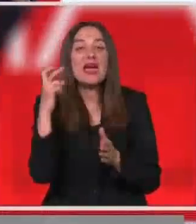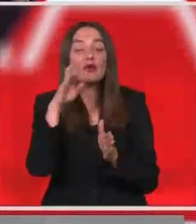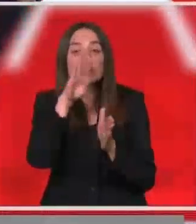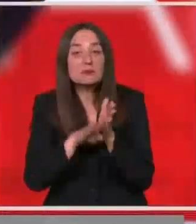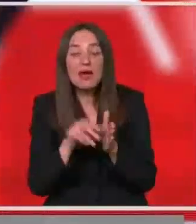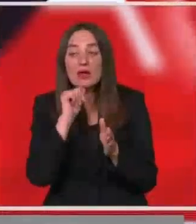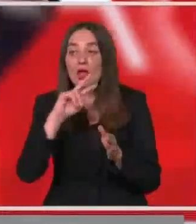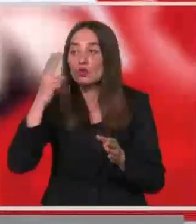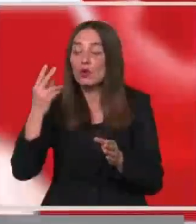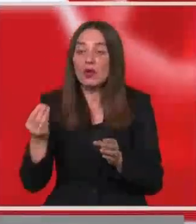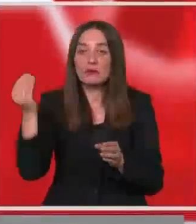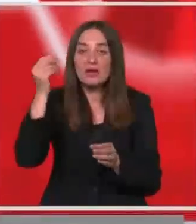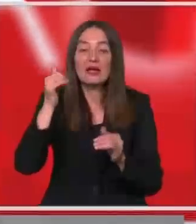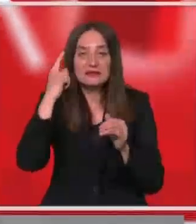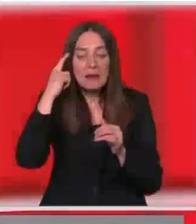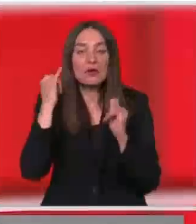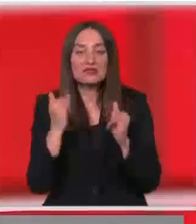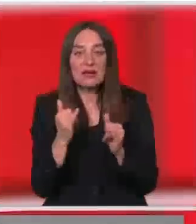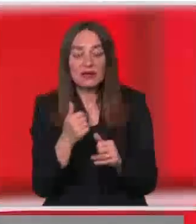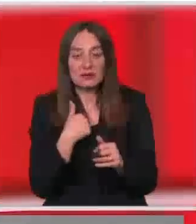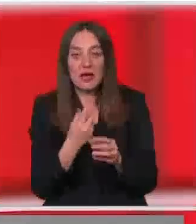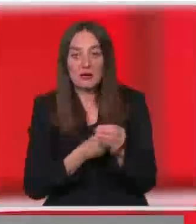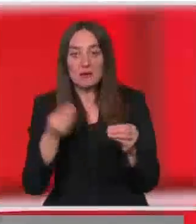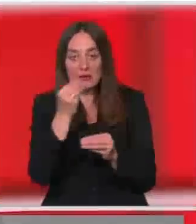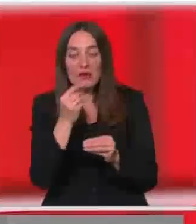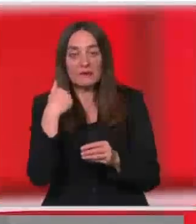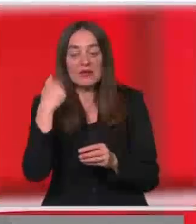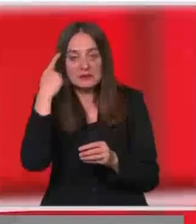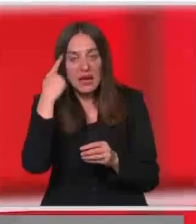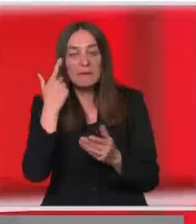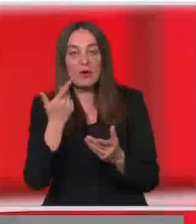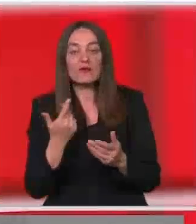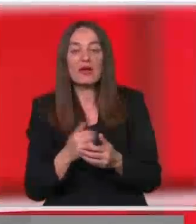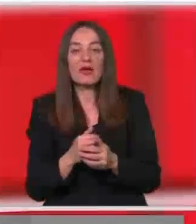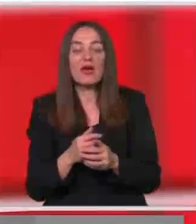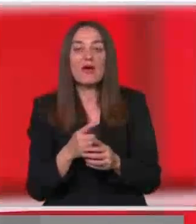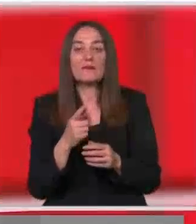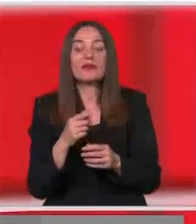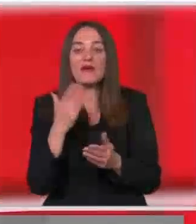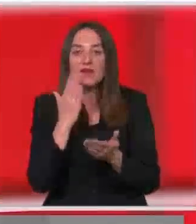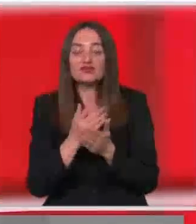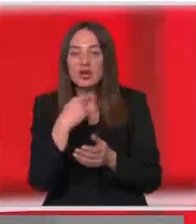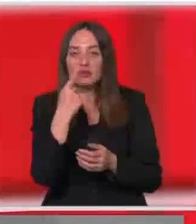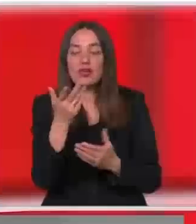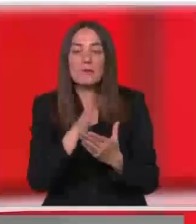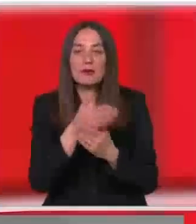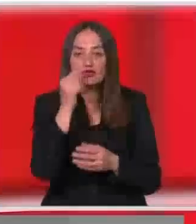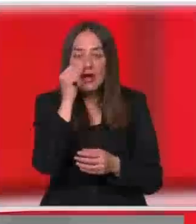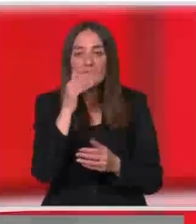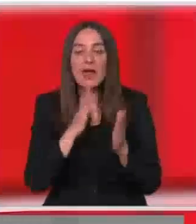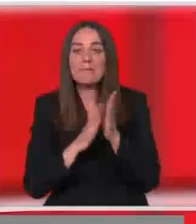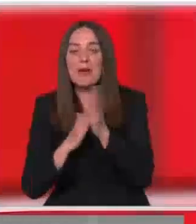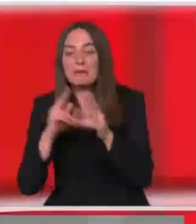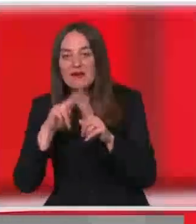strane povećani prihodi. A znamo da smo sada u suficitu i znamo da je deficit već rečeno od strane i Međunarodnog monetarnog